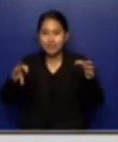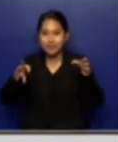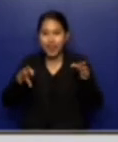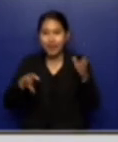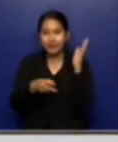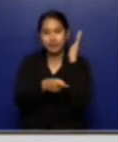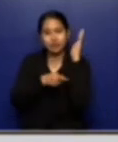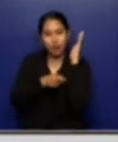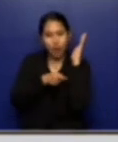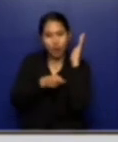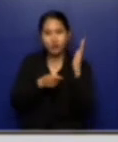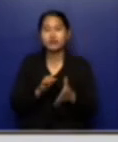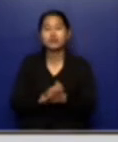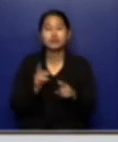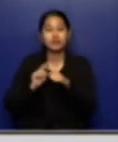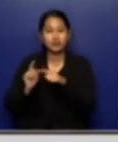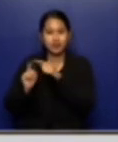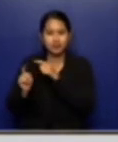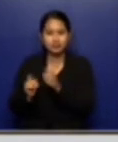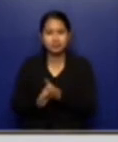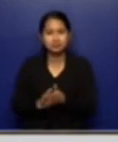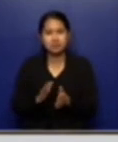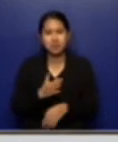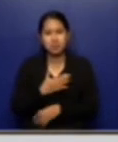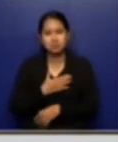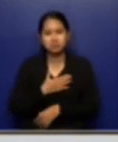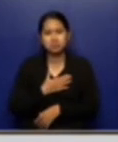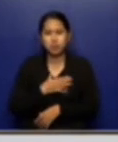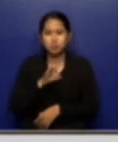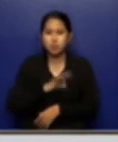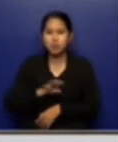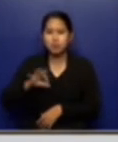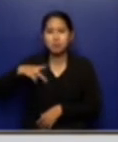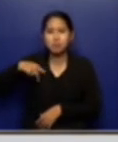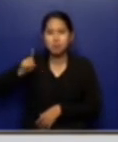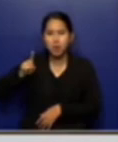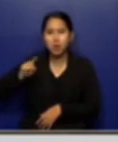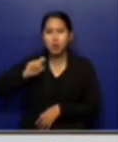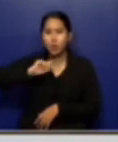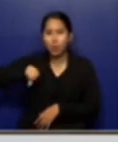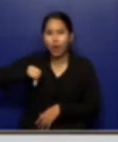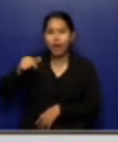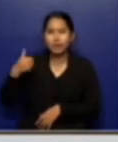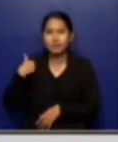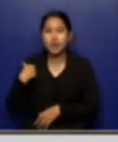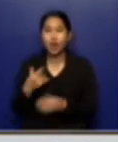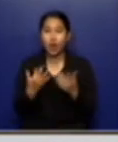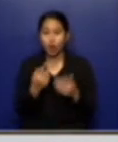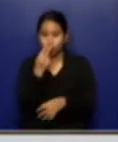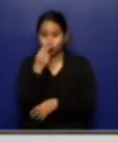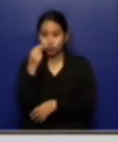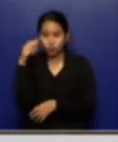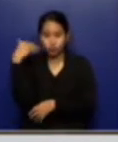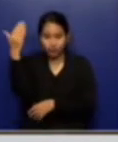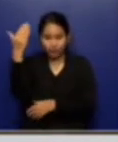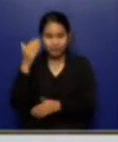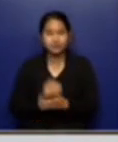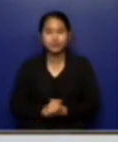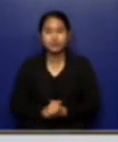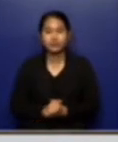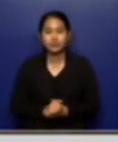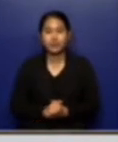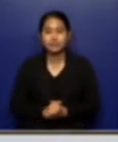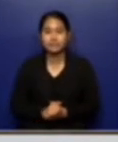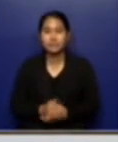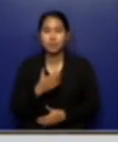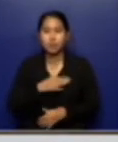ถนนแต่ก็อาจจะเป็นประโยชน์กว่าพาราไอฟันนะฮะเรื่องนี้ก็ค่อยติดตามตอนต่อไปนะครับผ